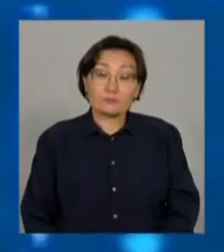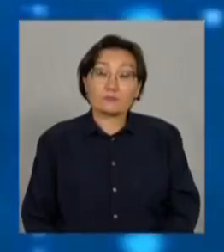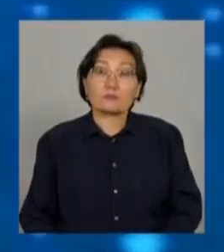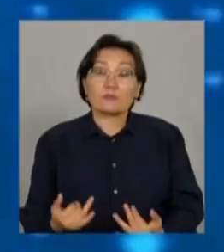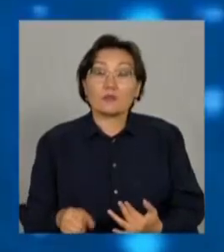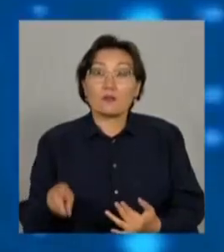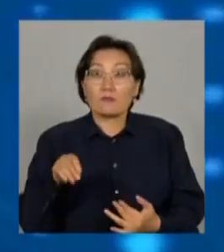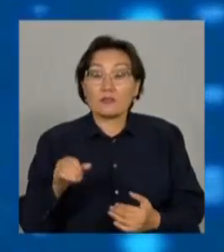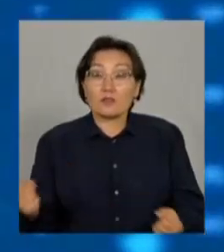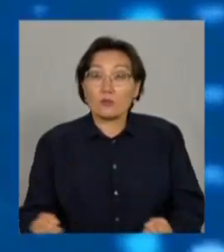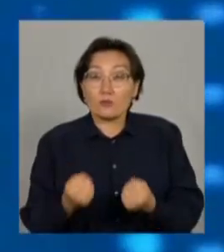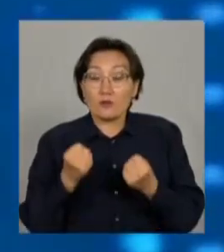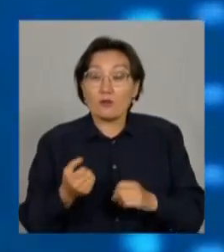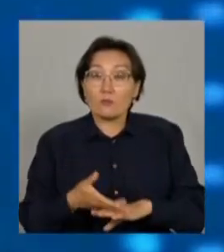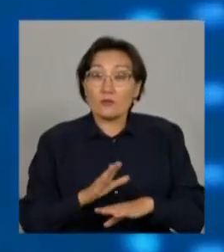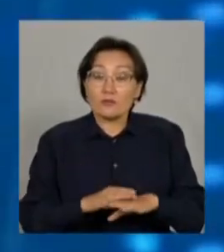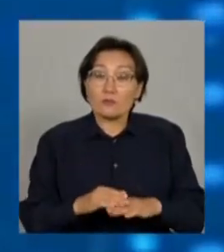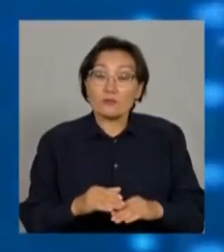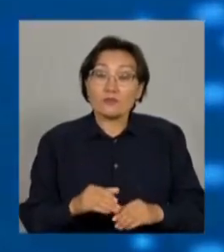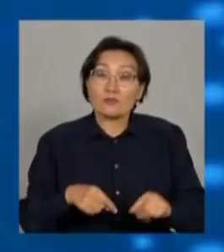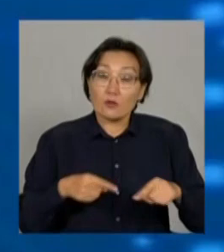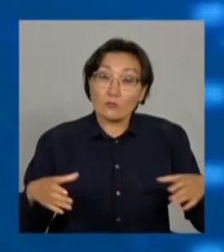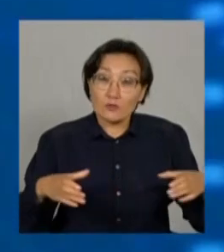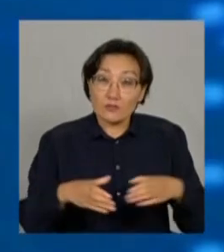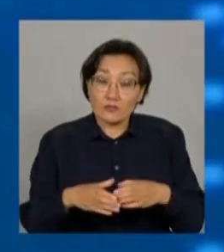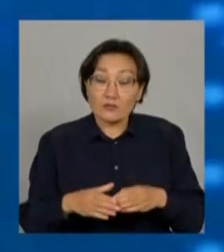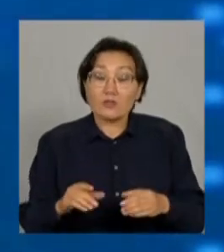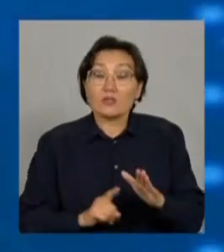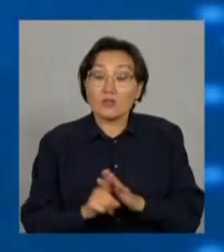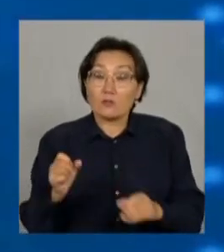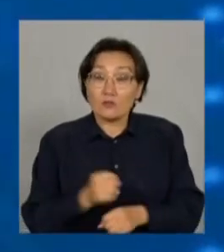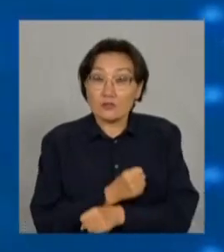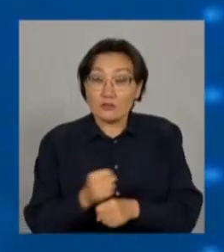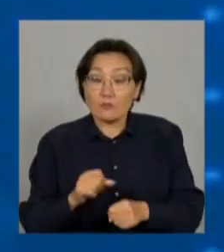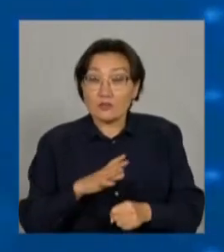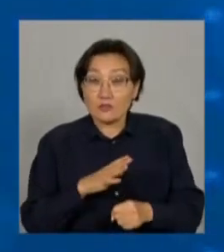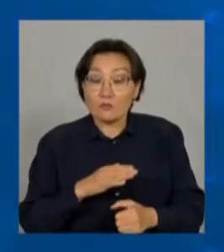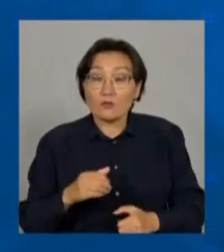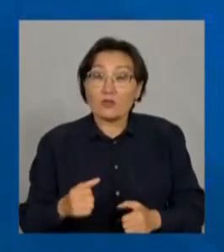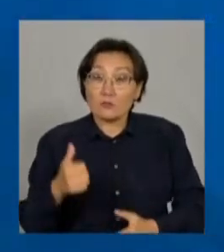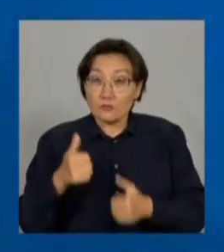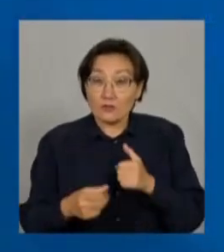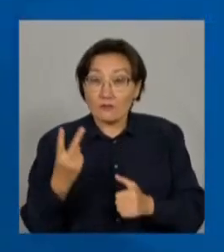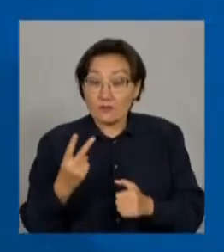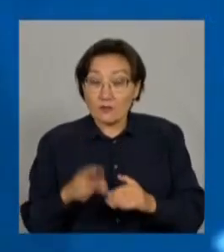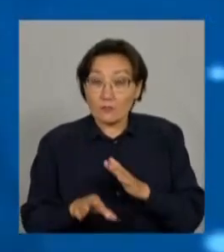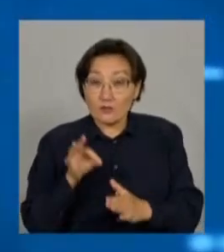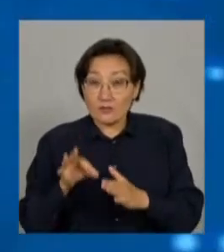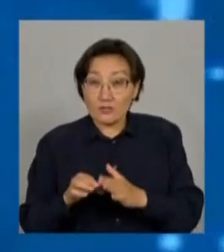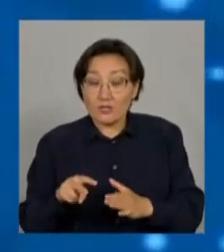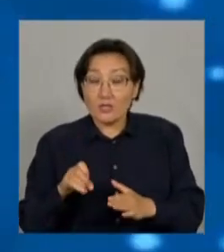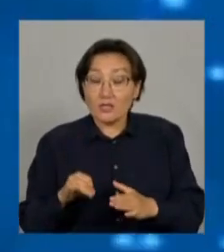Фанаты Ордо-Басы и Варшавской лиги устроили потасовку в Шымкенте. Накануне состоялись поединки 2-го отборочного раунда